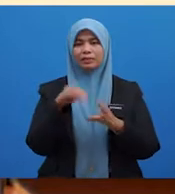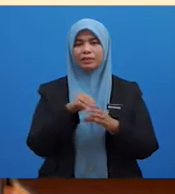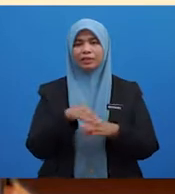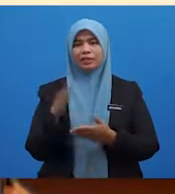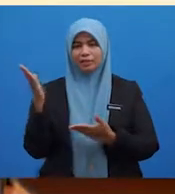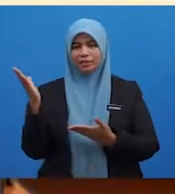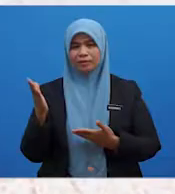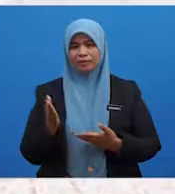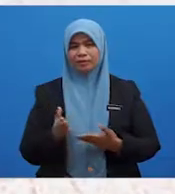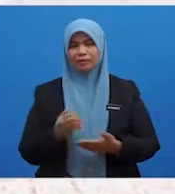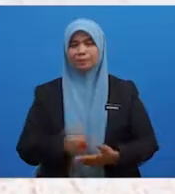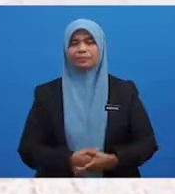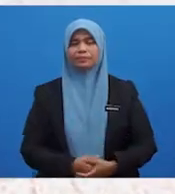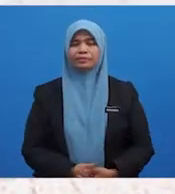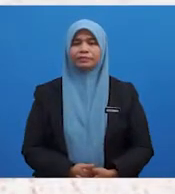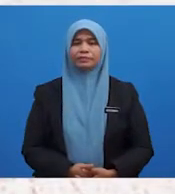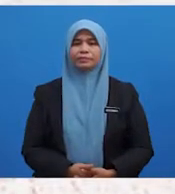ini.